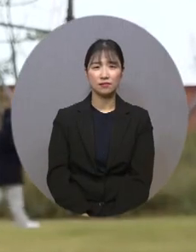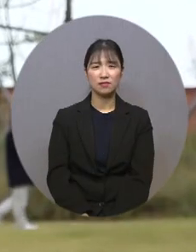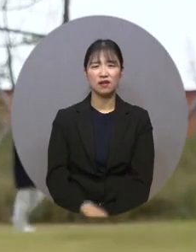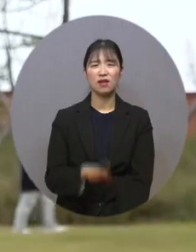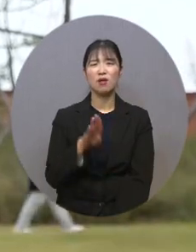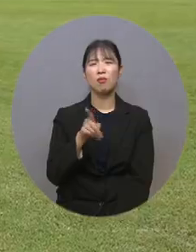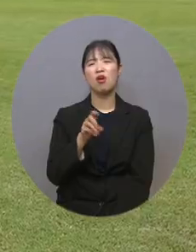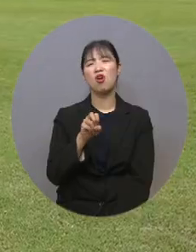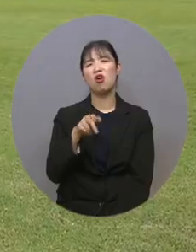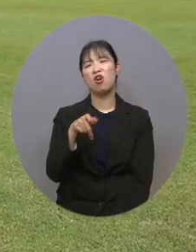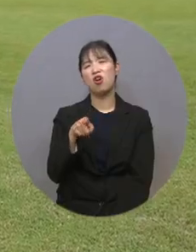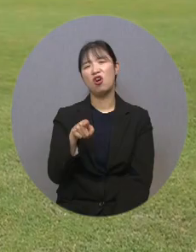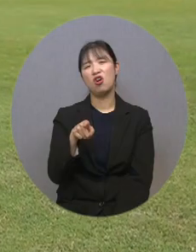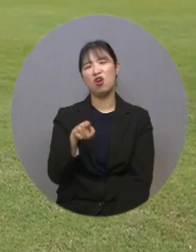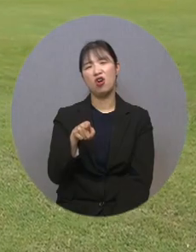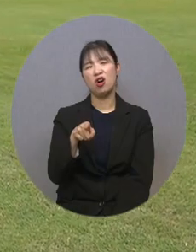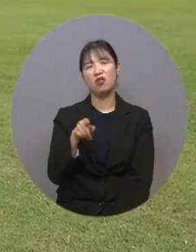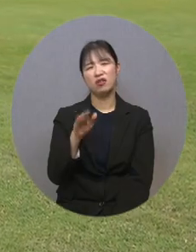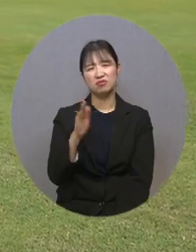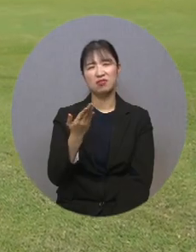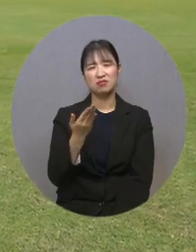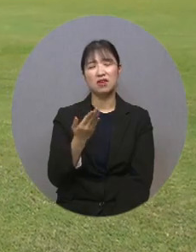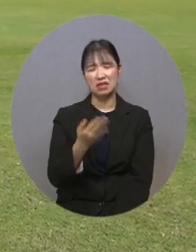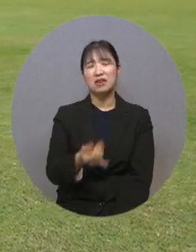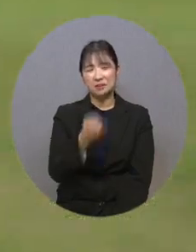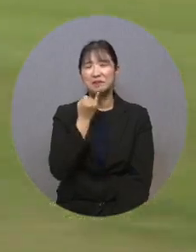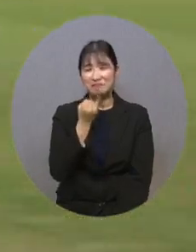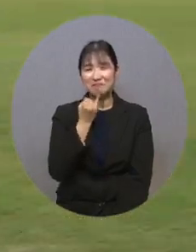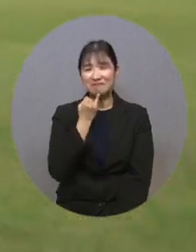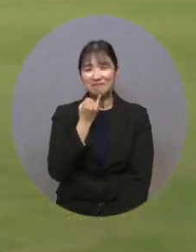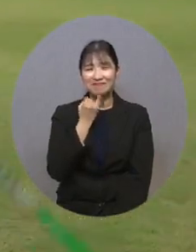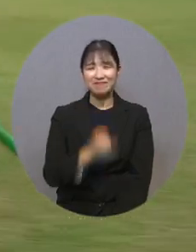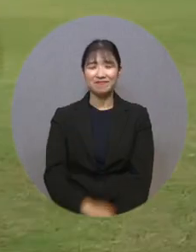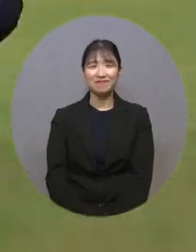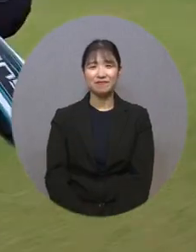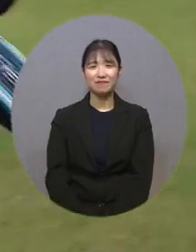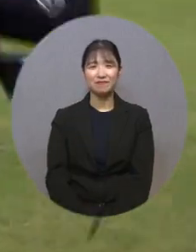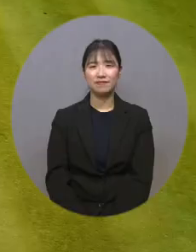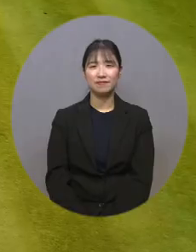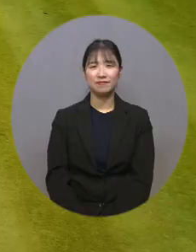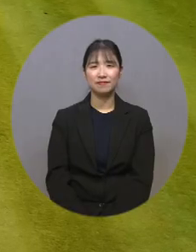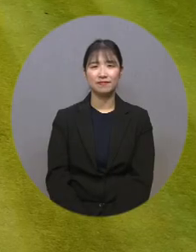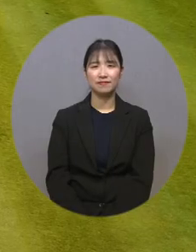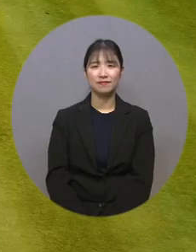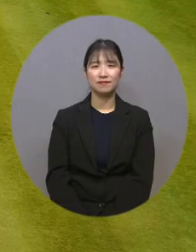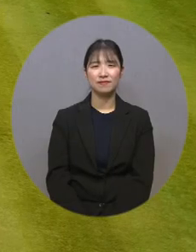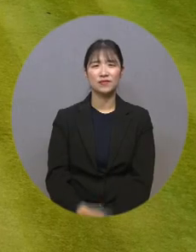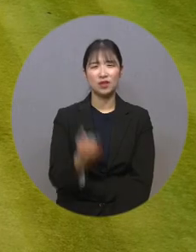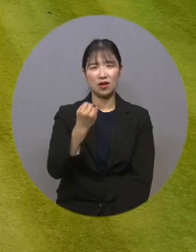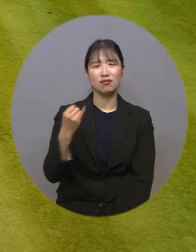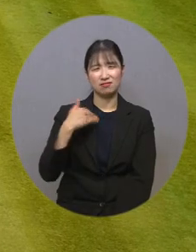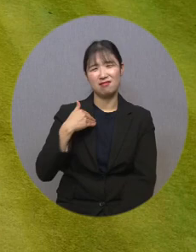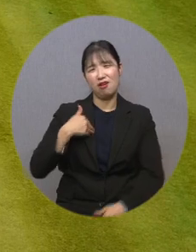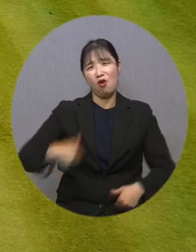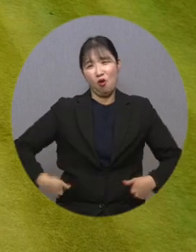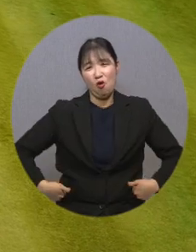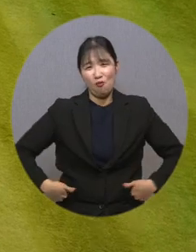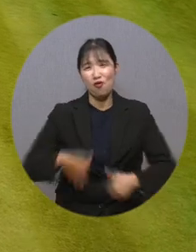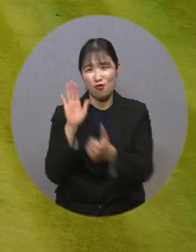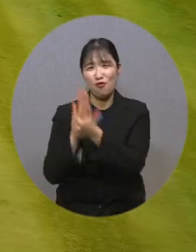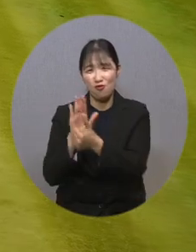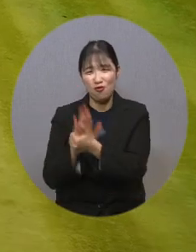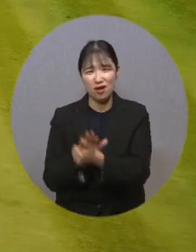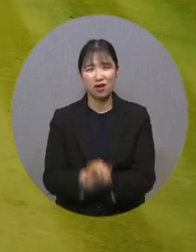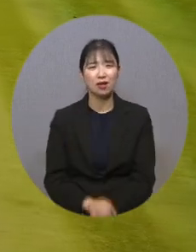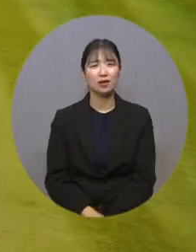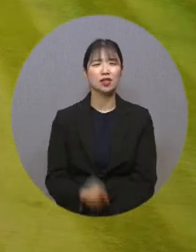벙커예요. 벙커다, 벙커. 벙커. 그래도 괜찮아? 에이, 힘드네. 언니, 내가 업어줄까? 저희까지